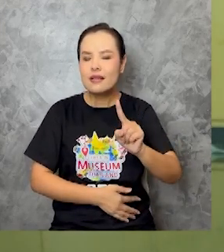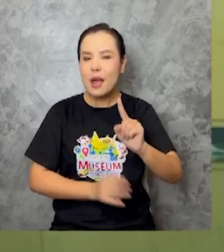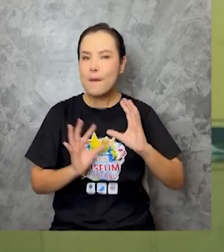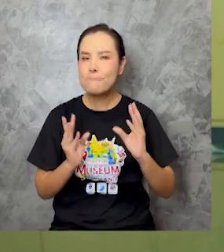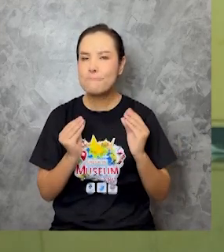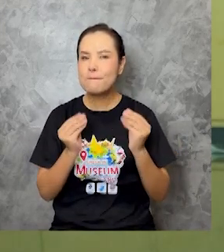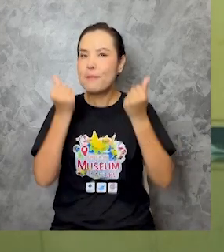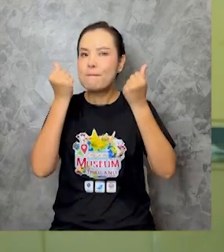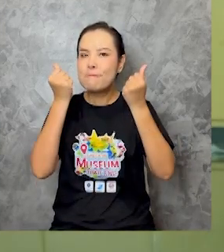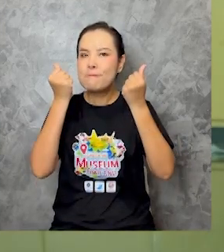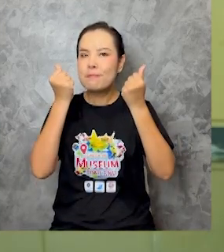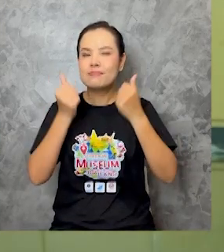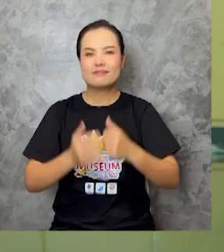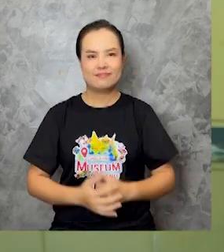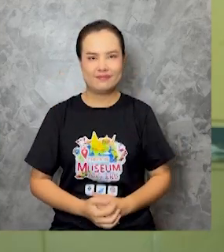3 2 1